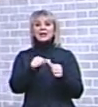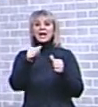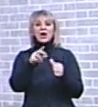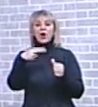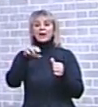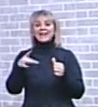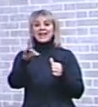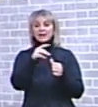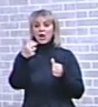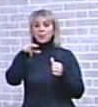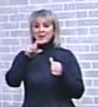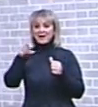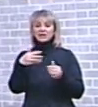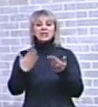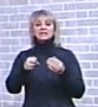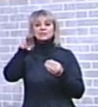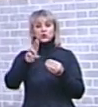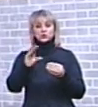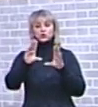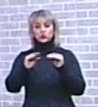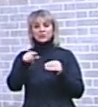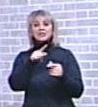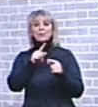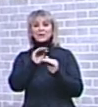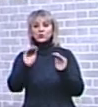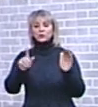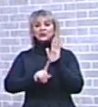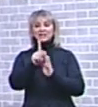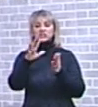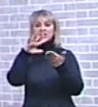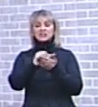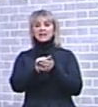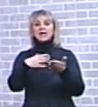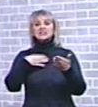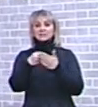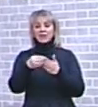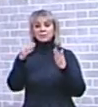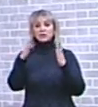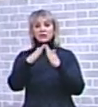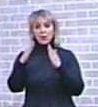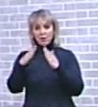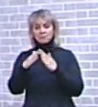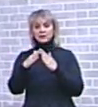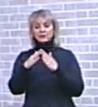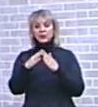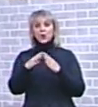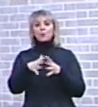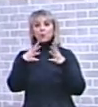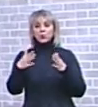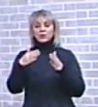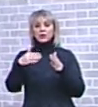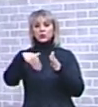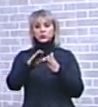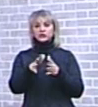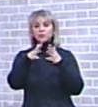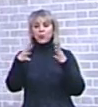оператор, или просто у них спецсчет, они потихоньку начинают заниматься своими домами более лучше